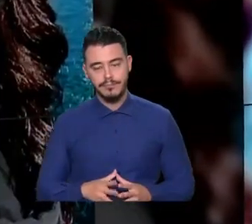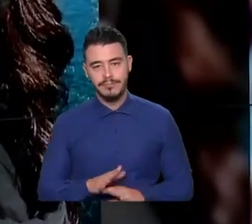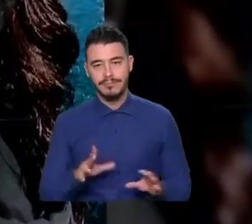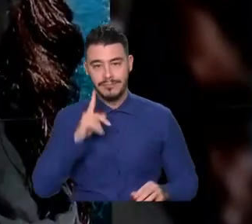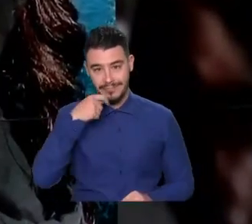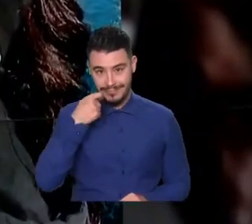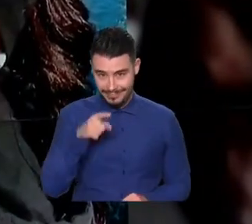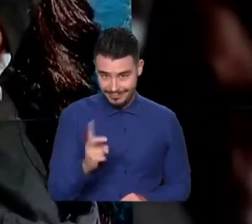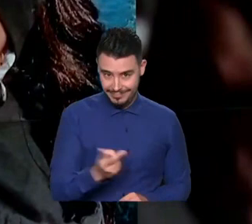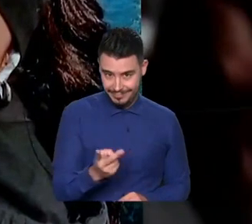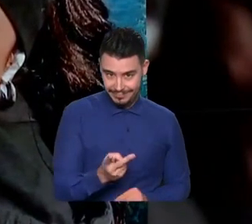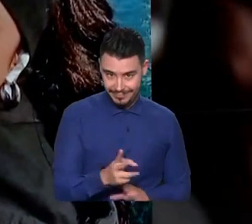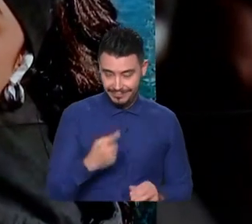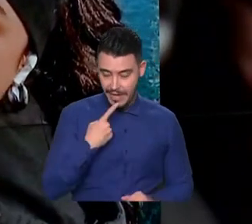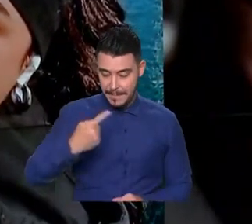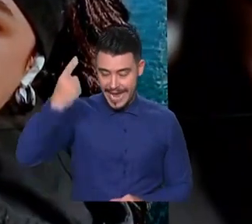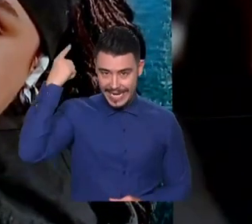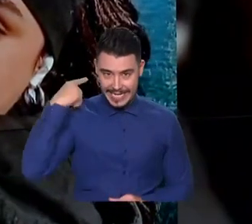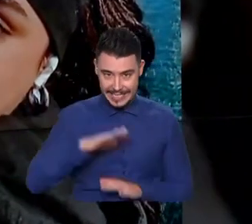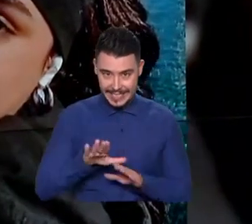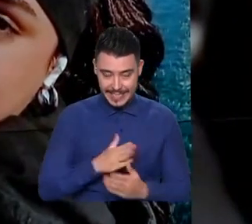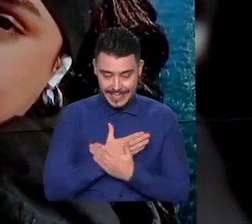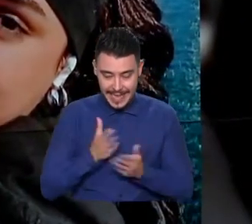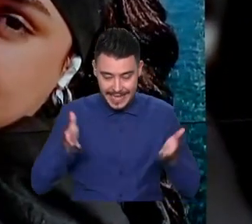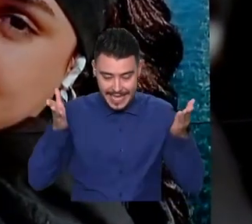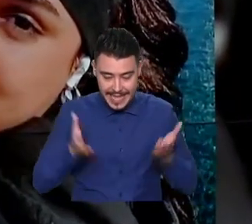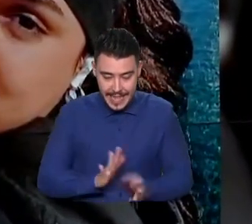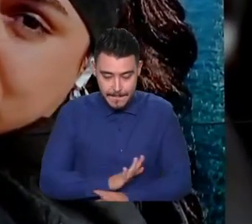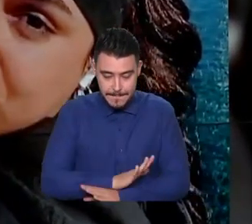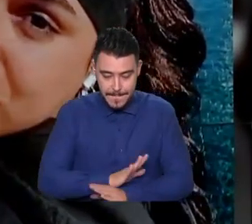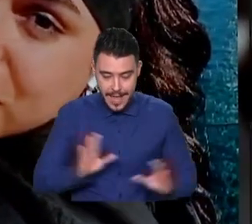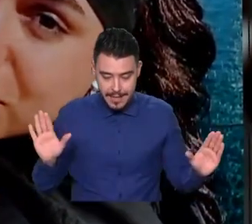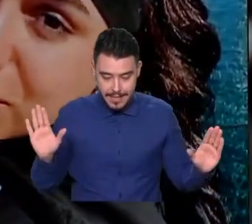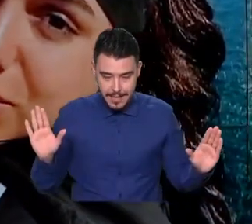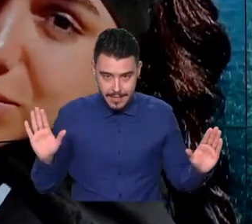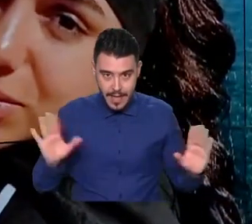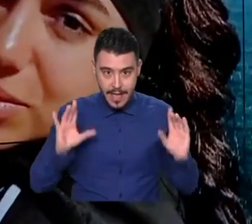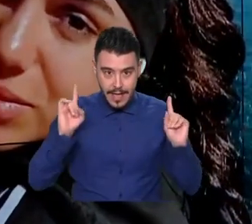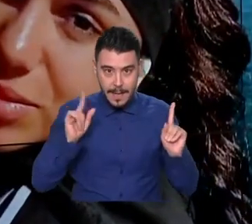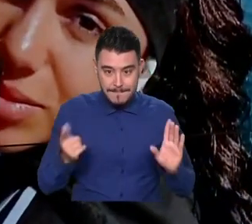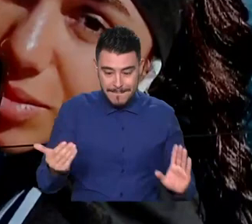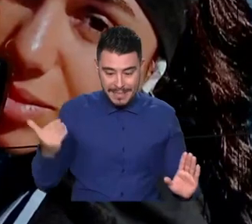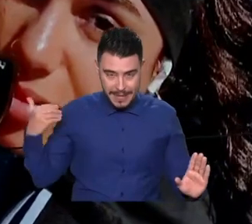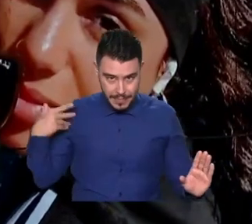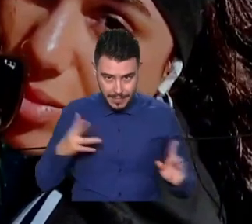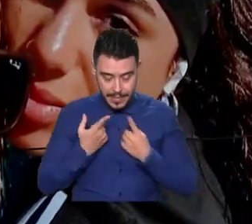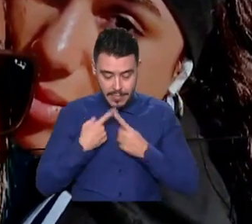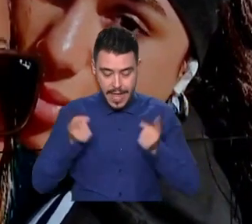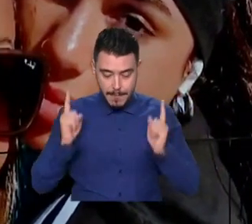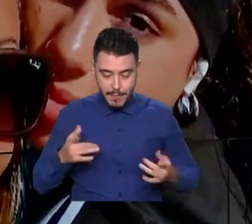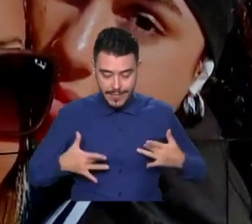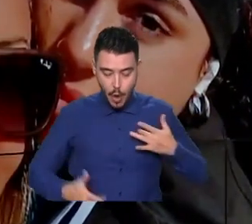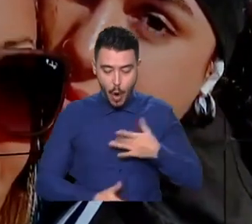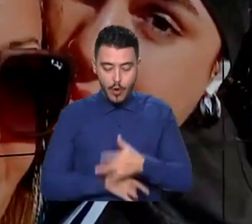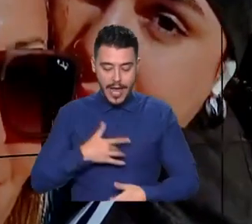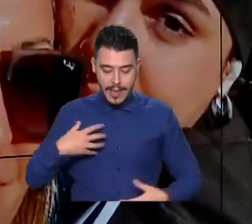τους πριν από ακριβώς ένα χρόνο, όταν το παιδί πια ήταν κλινικά νεκρό, δόρισαν και τα όργανα του. Είναι